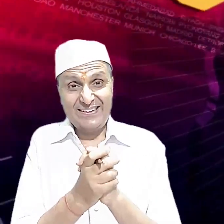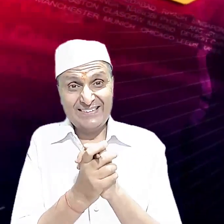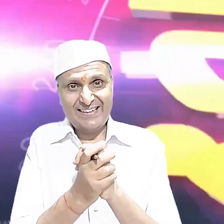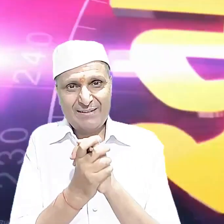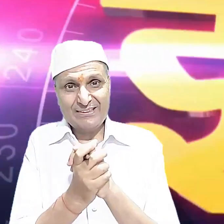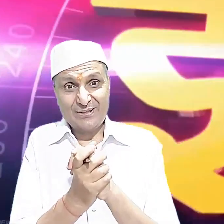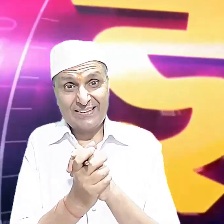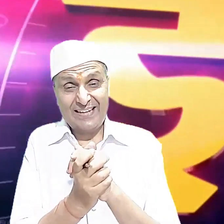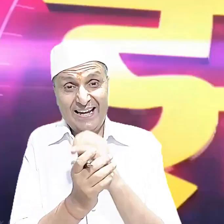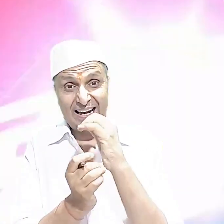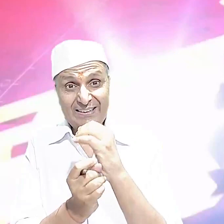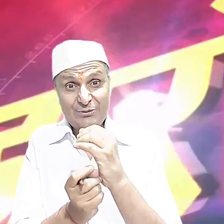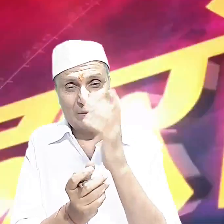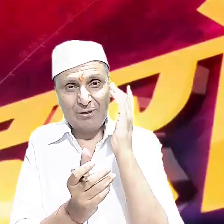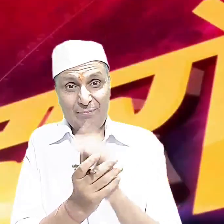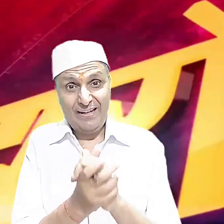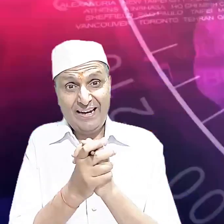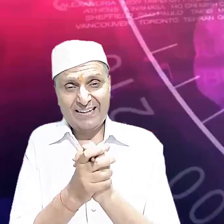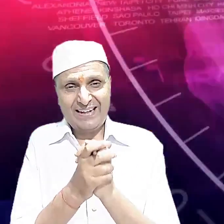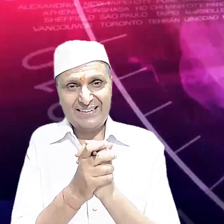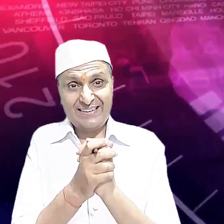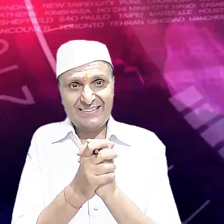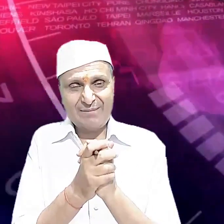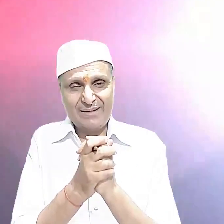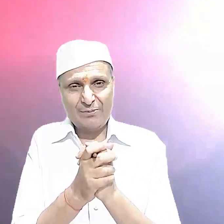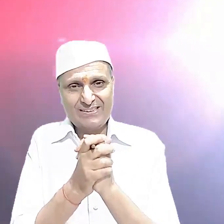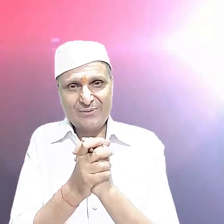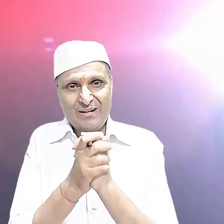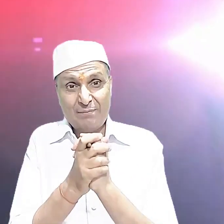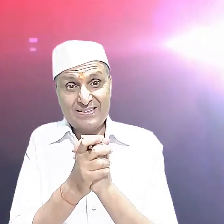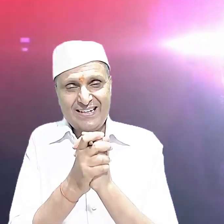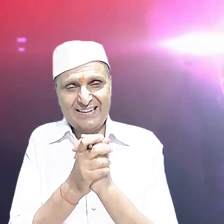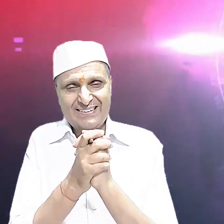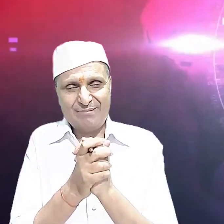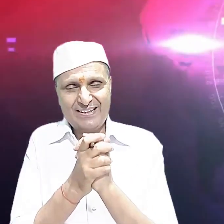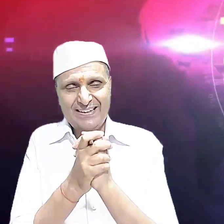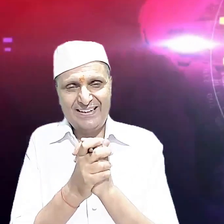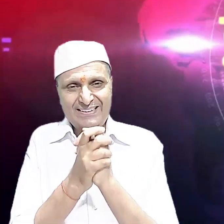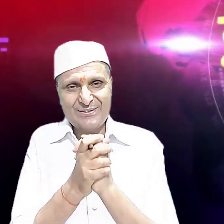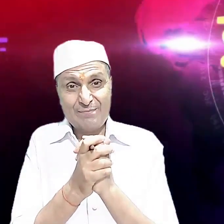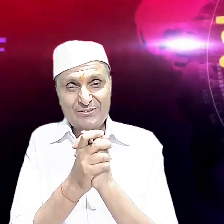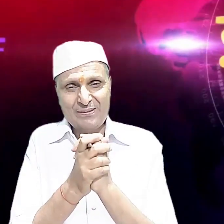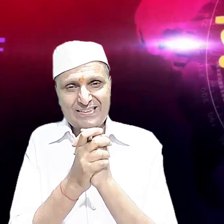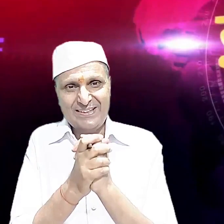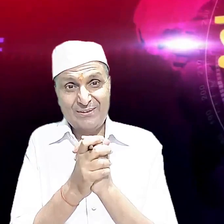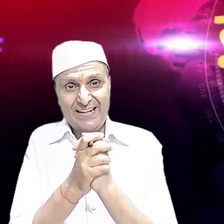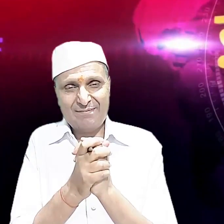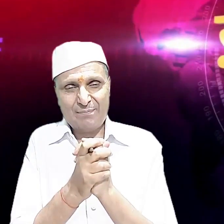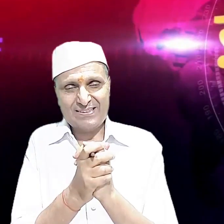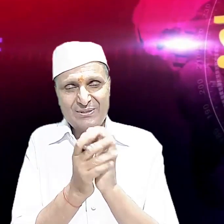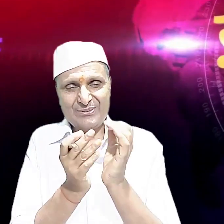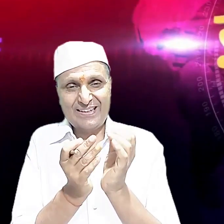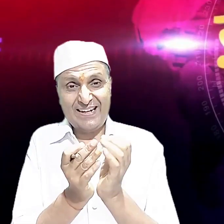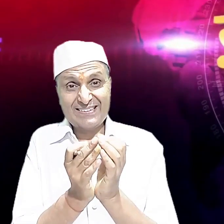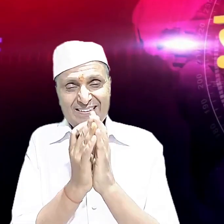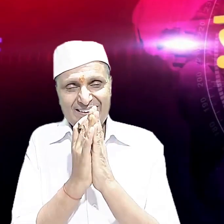और इसलिए आज क्रिकेट की बात शुरू करते हैं। आज सुपर बॉलिंग में आज लगातार तीसरा बैक टू बैक जरगवा आपके पास, 4 दिसंबर नए जरगवा में सुपर सैटरडे को लाए आपके